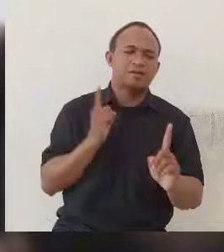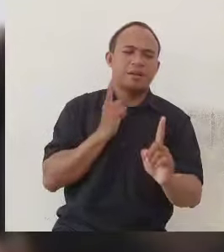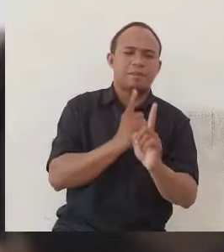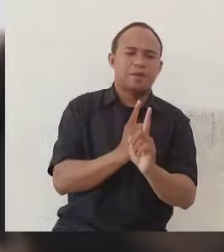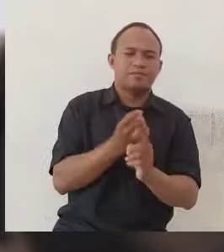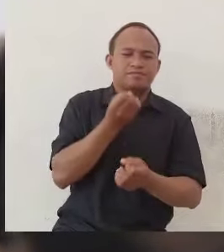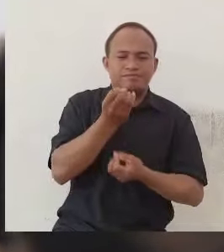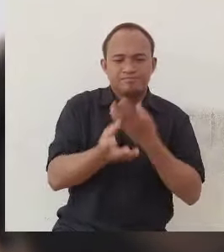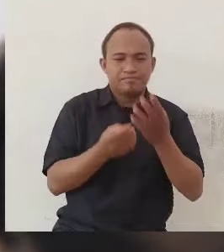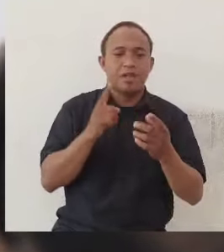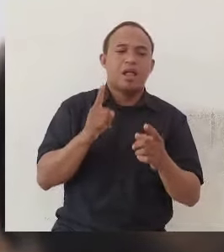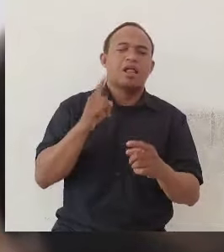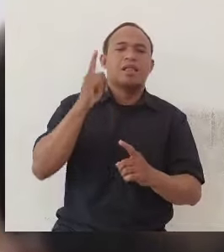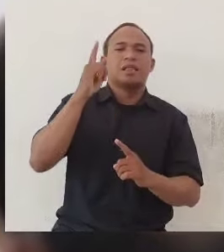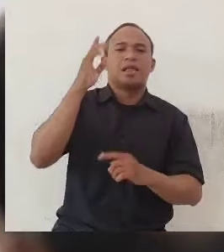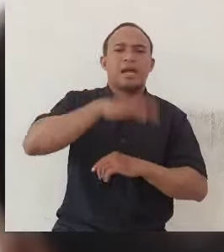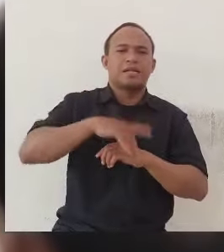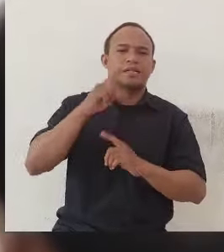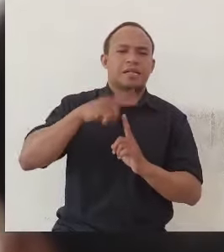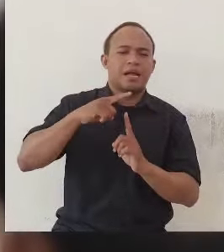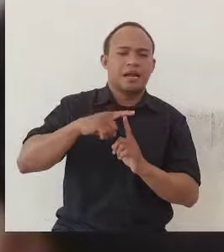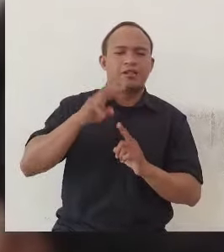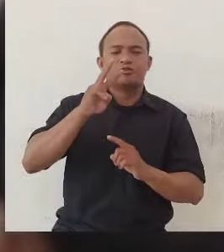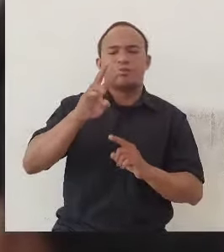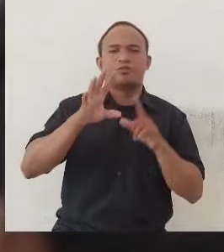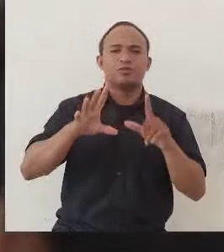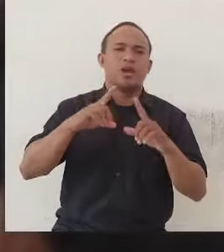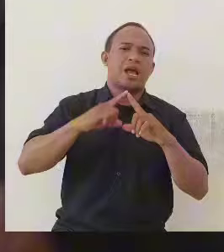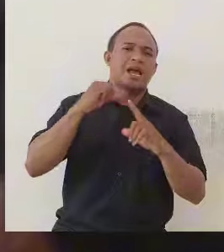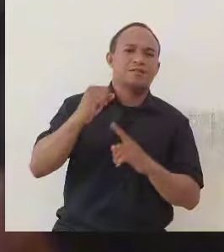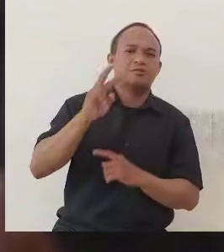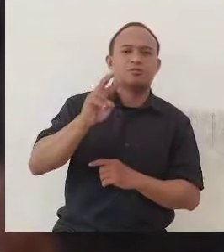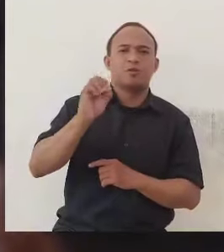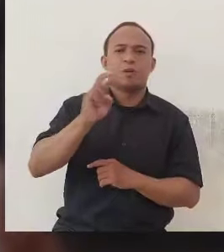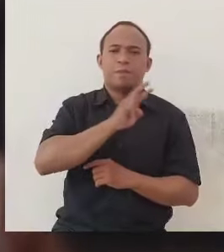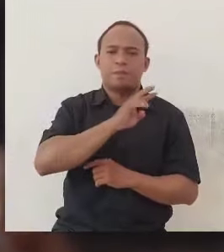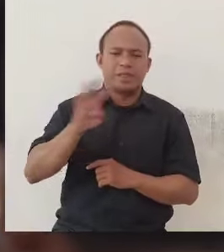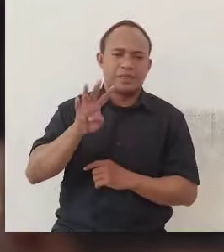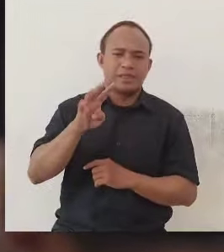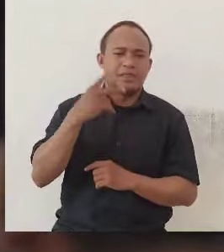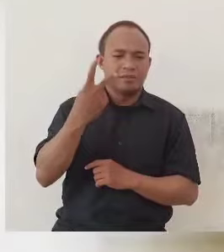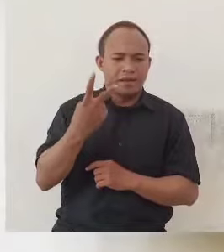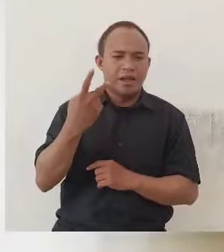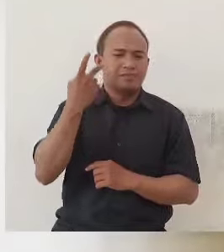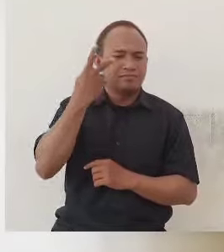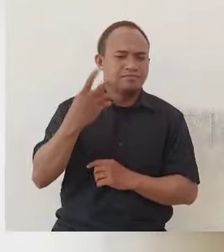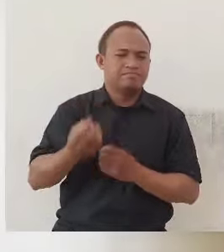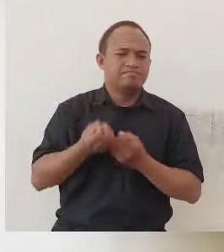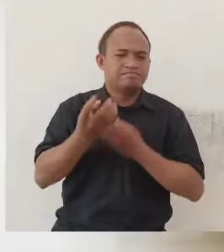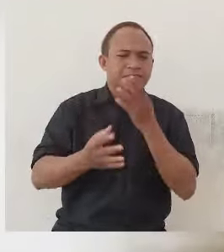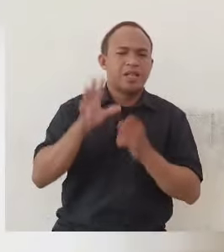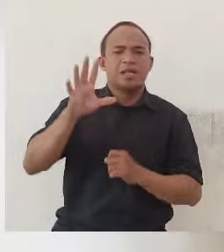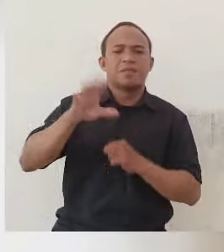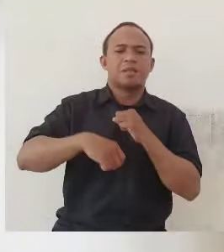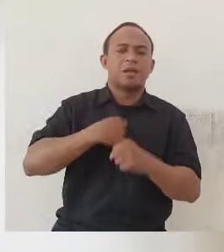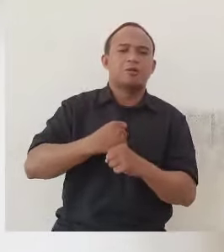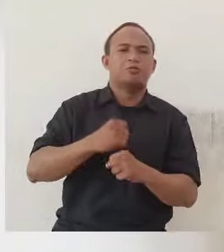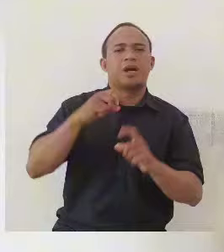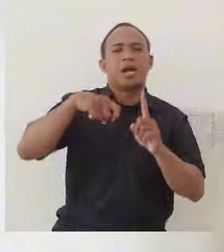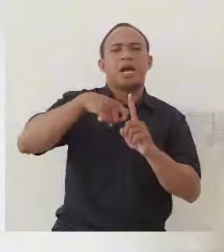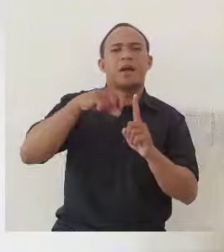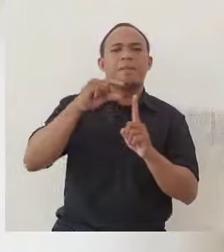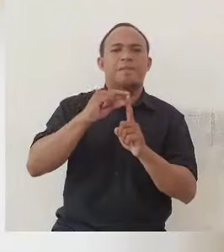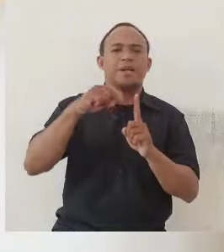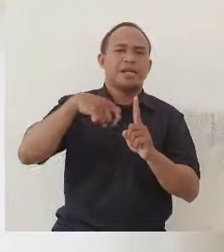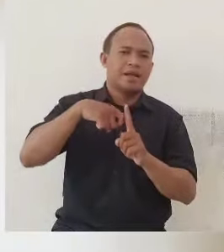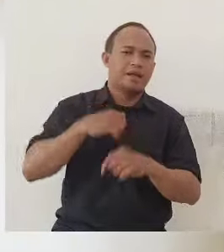di Aula Rujab Gubernur Selasa 27 Agustus 2024. Selama kurang lebih 5 tahun di